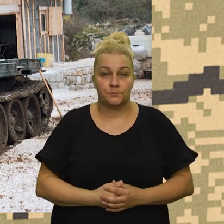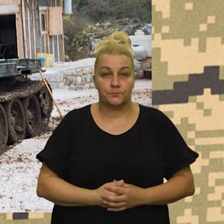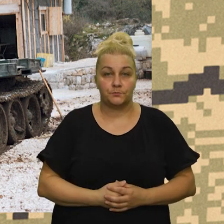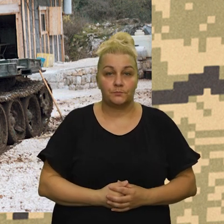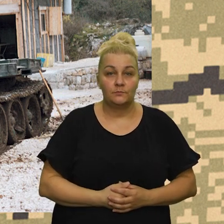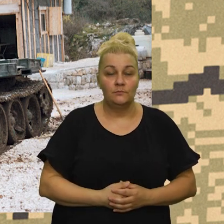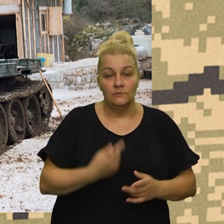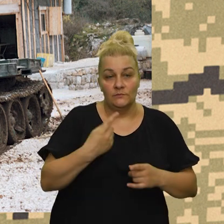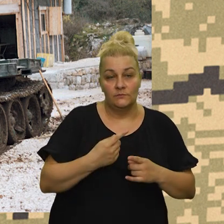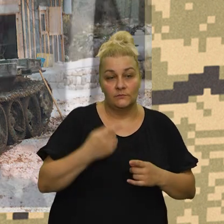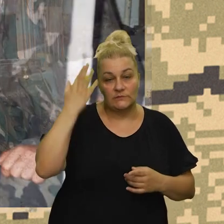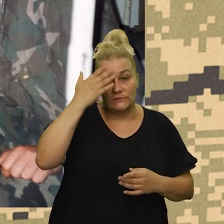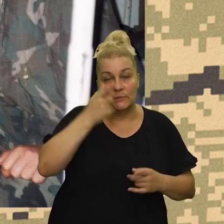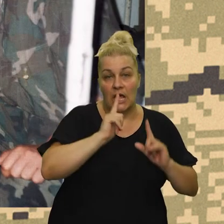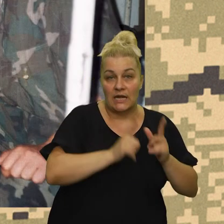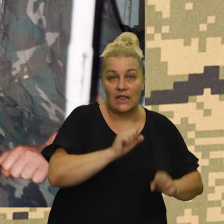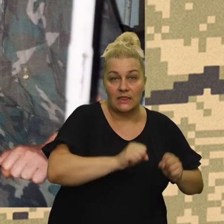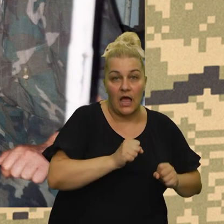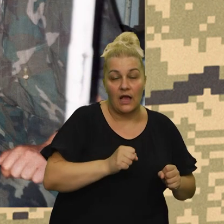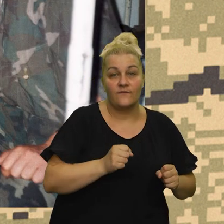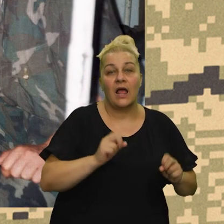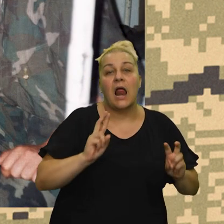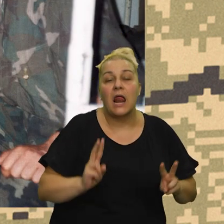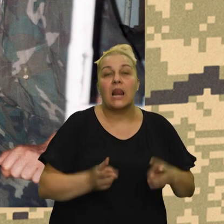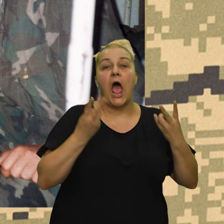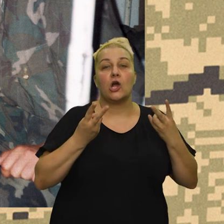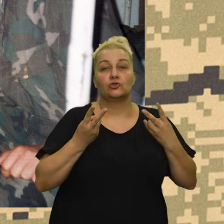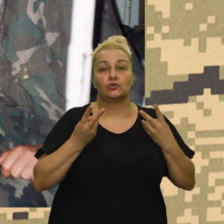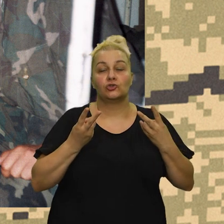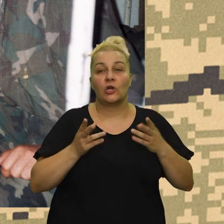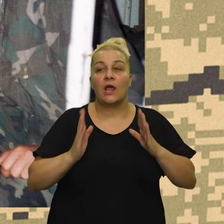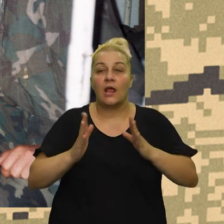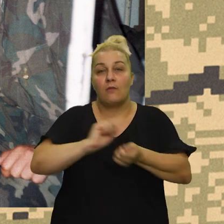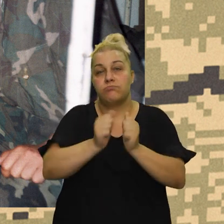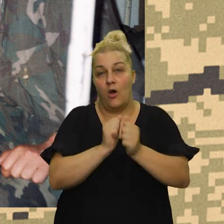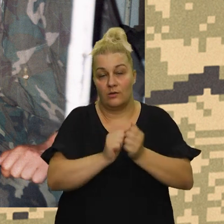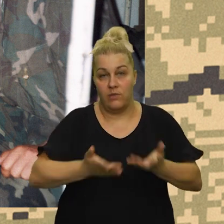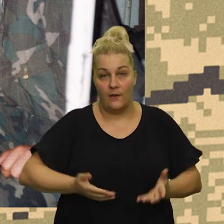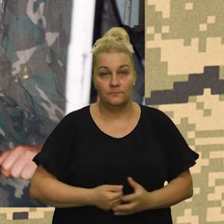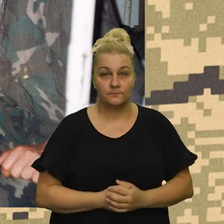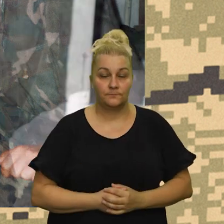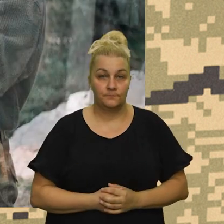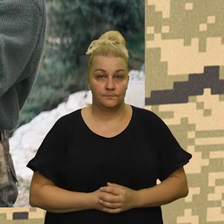i sam taj rat i tako dalje i lakše se išlo u fajtanje.